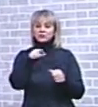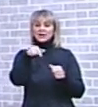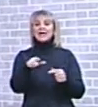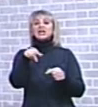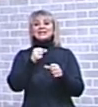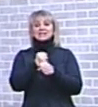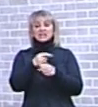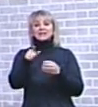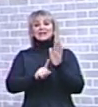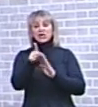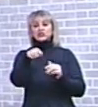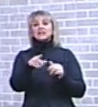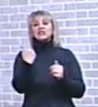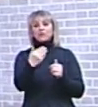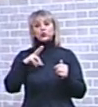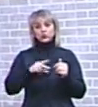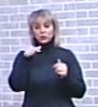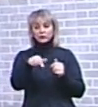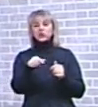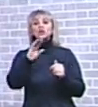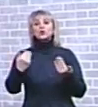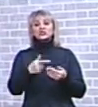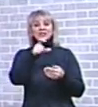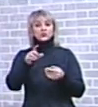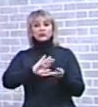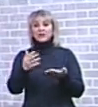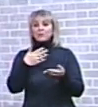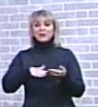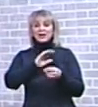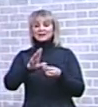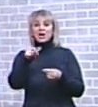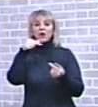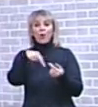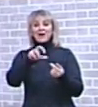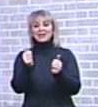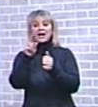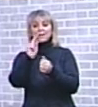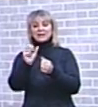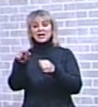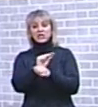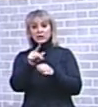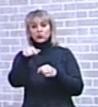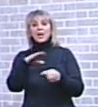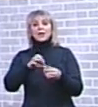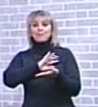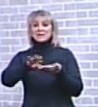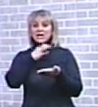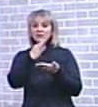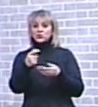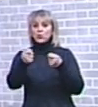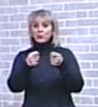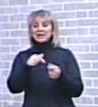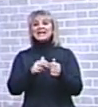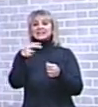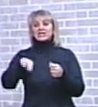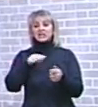И доделывать начатое стала якобы его дочь. Но жильцов не устраивает не только околокапитальной работы, но и безответственность управленцев. Директор